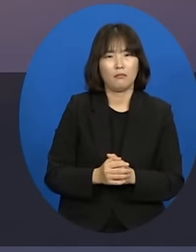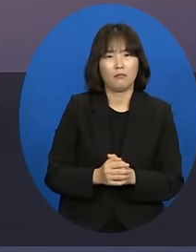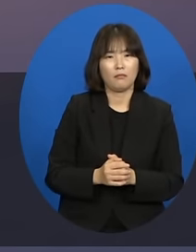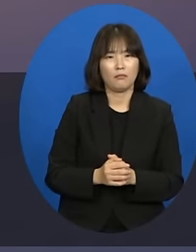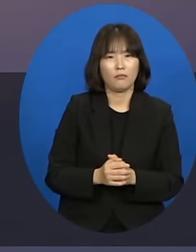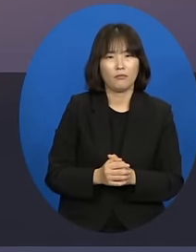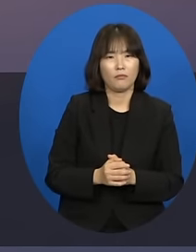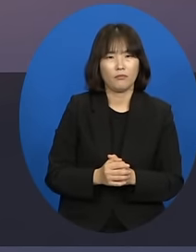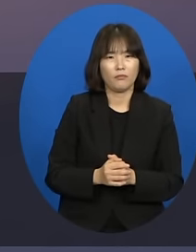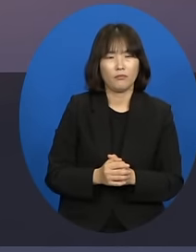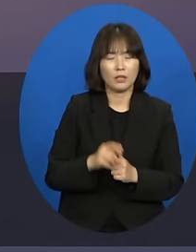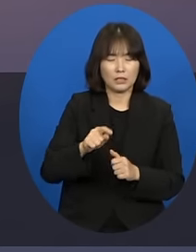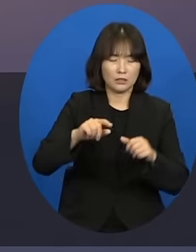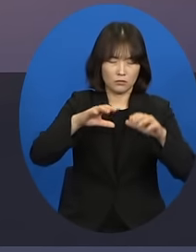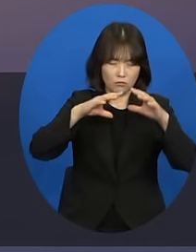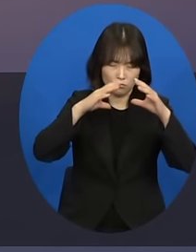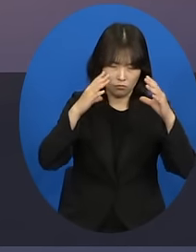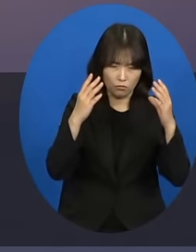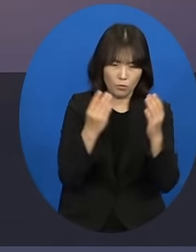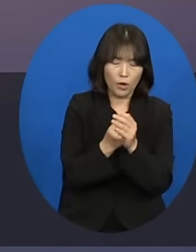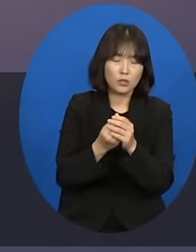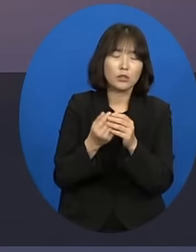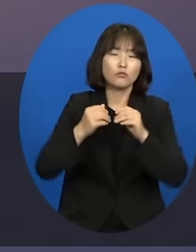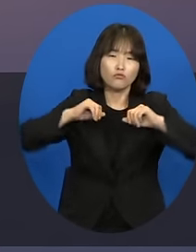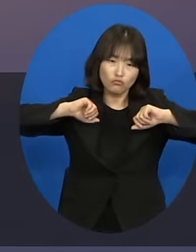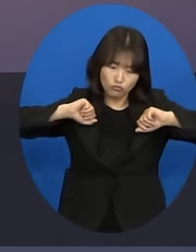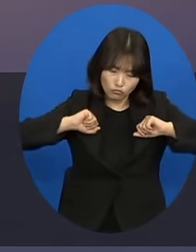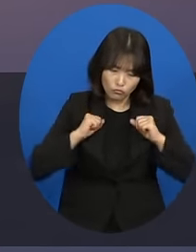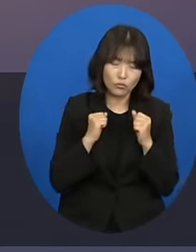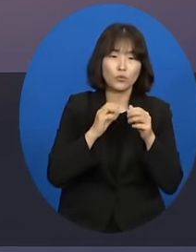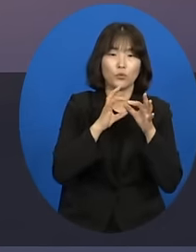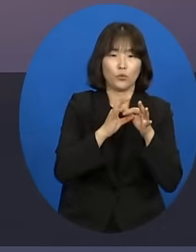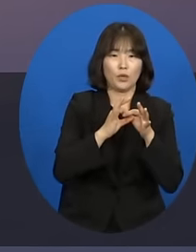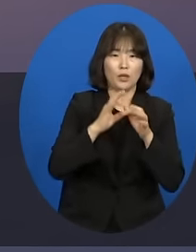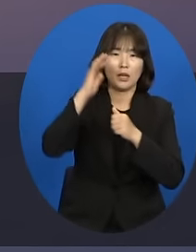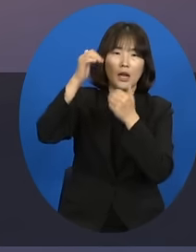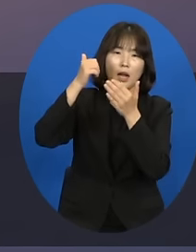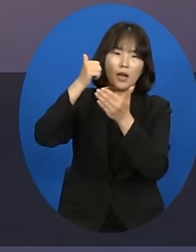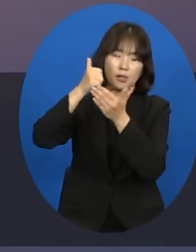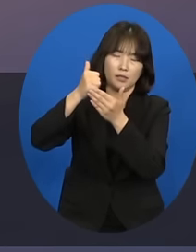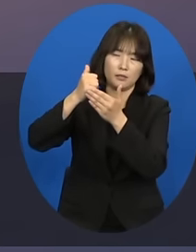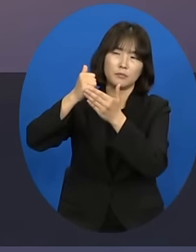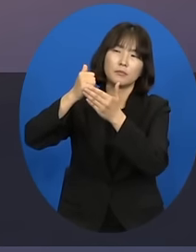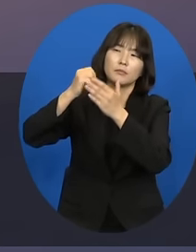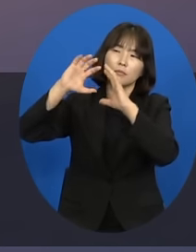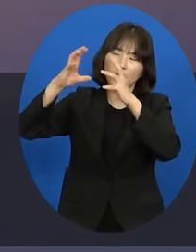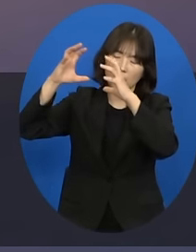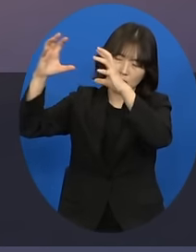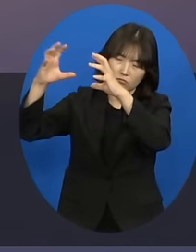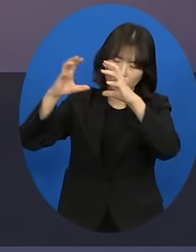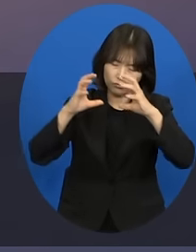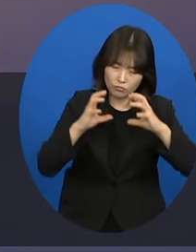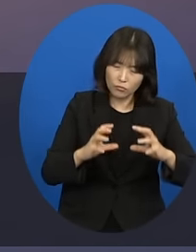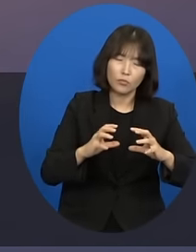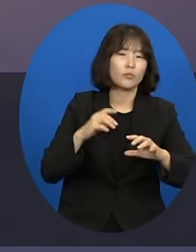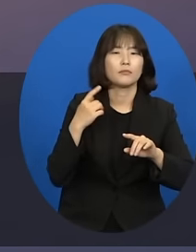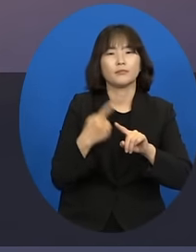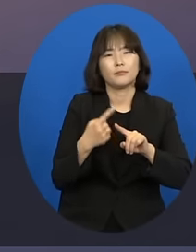그 완전한 순종이 하나님 나라의 역사를 이루어낸 것이지 않습니까? 아멘.